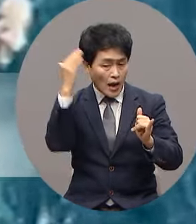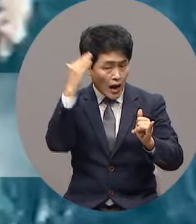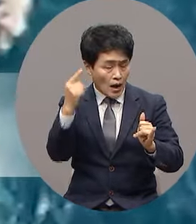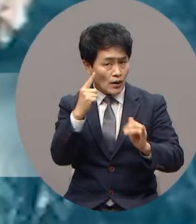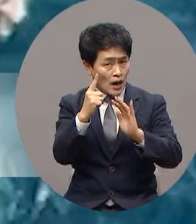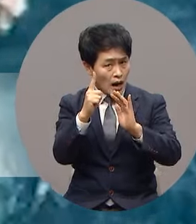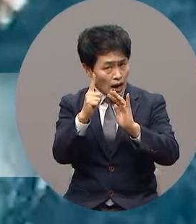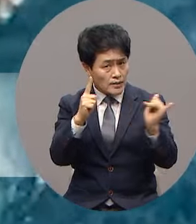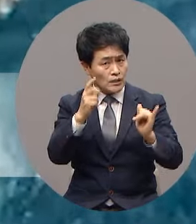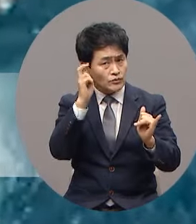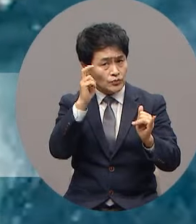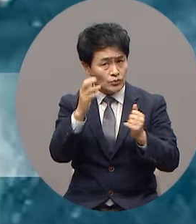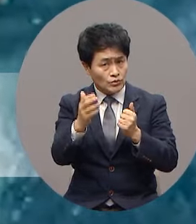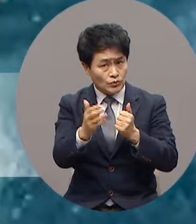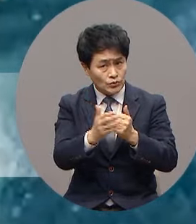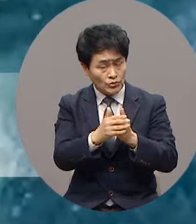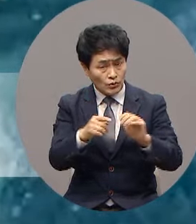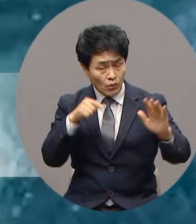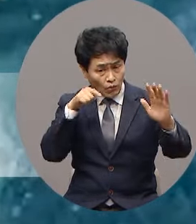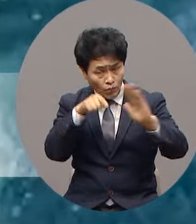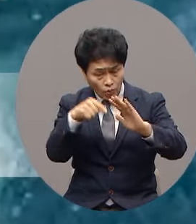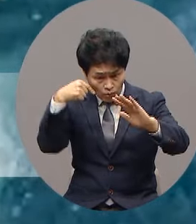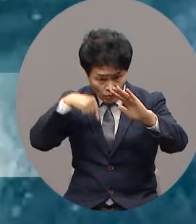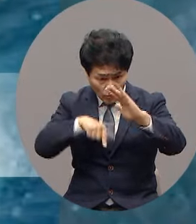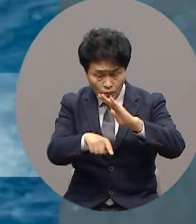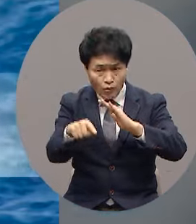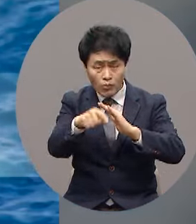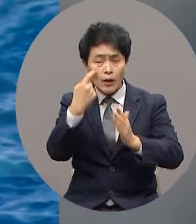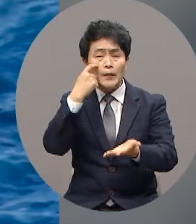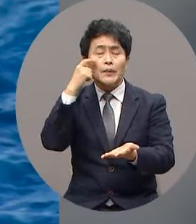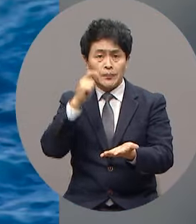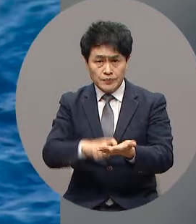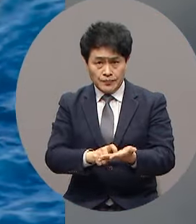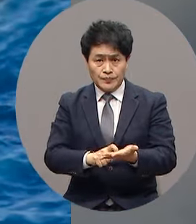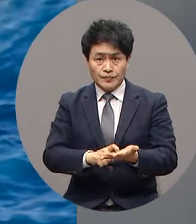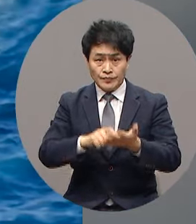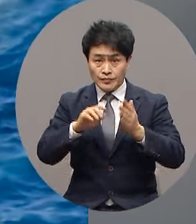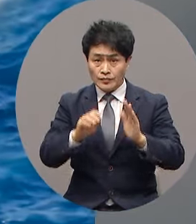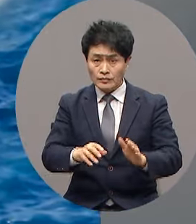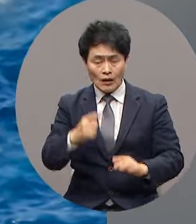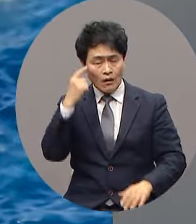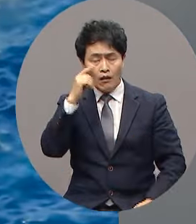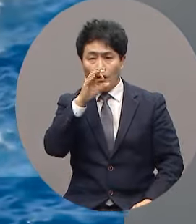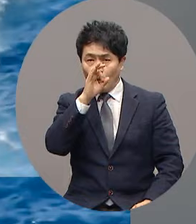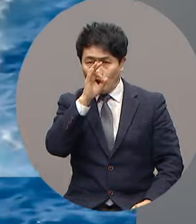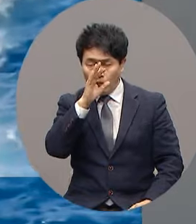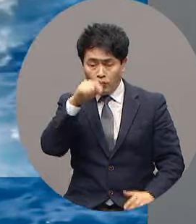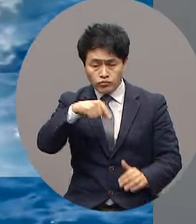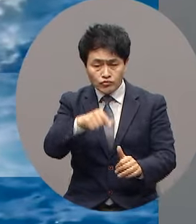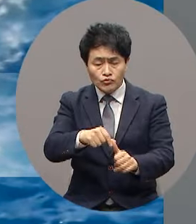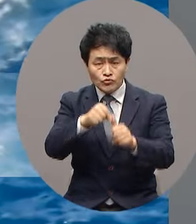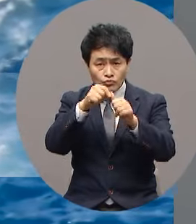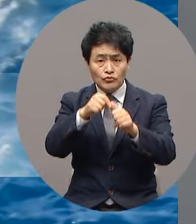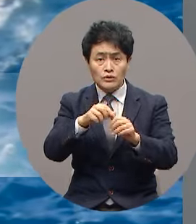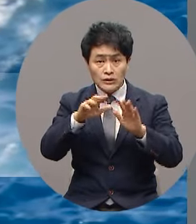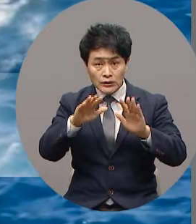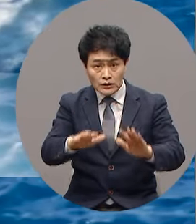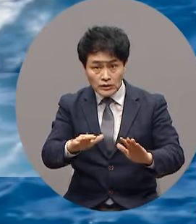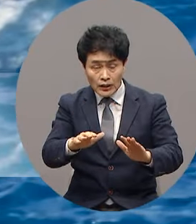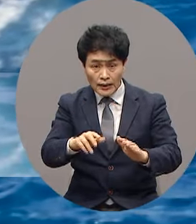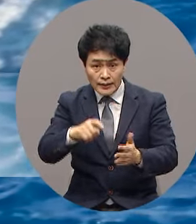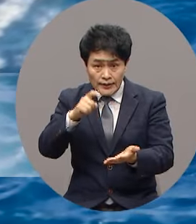1명으로 추정되는데 선원실 입구와 조타실 부근에서 발견됐습니다. 의식이 없는 상태로 구조된 이들은